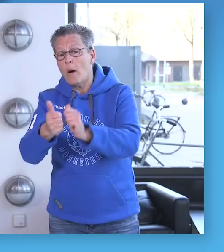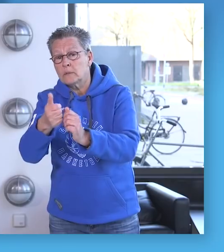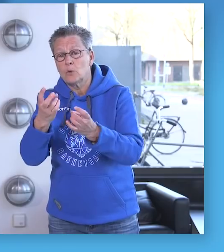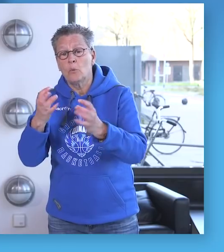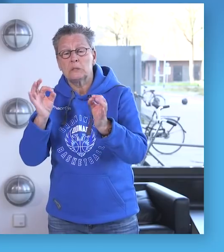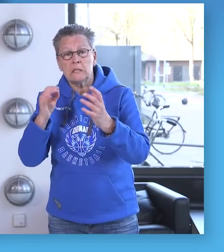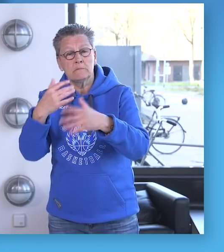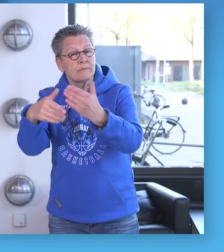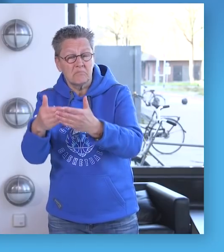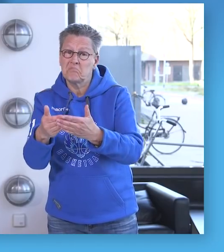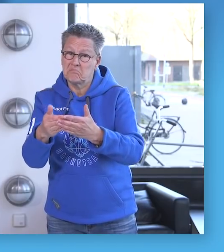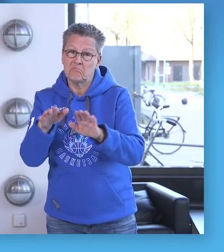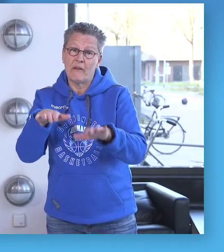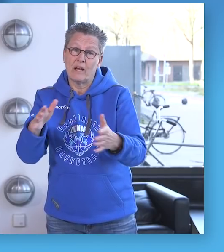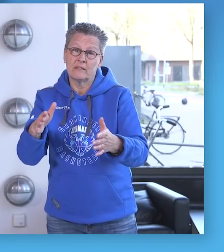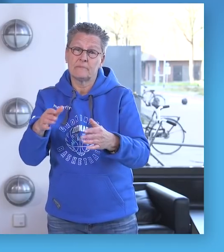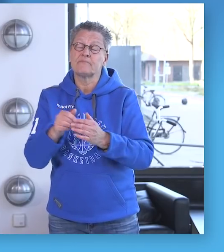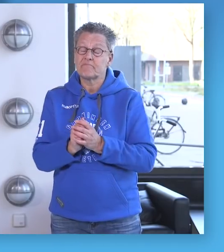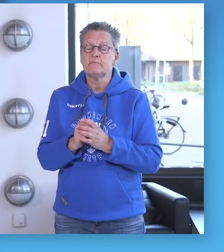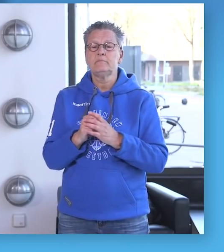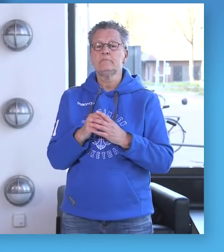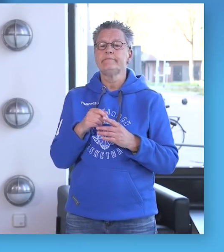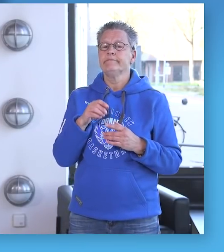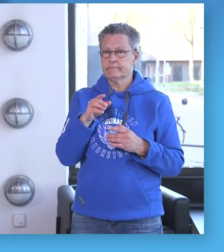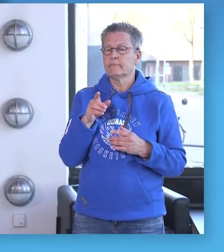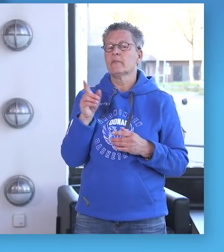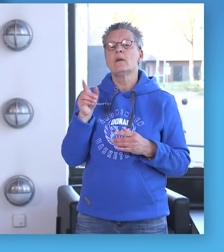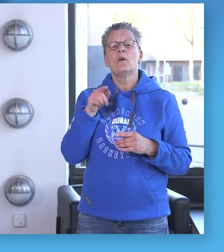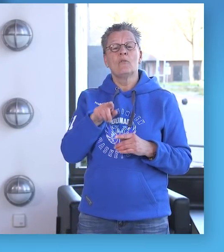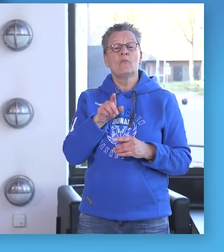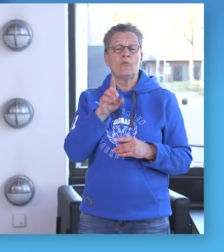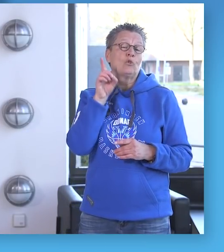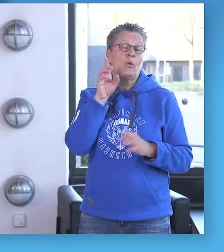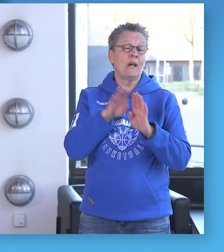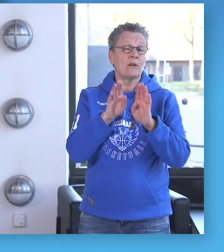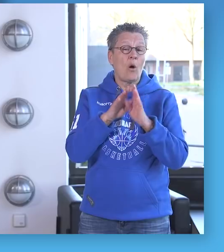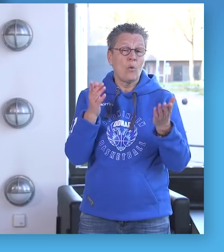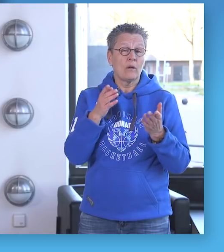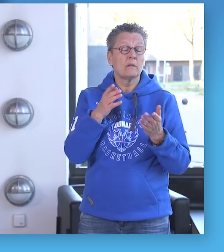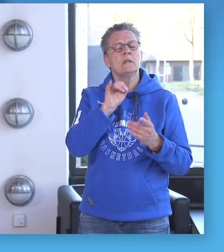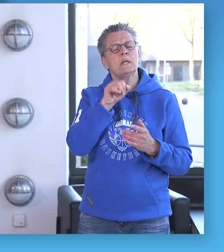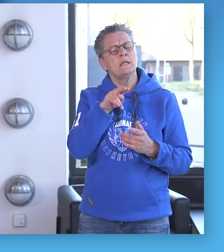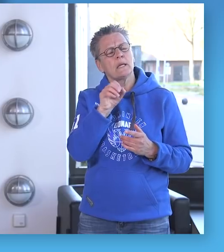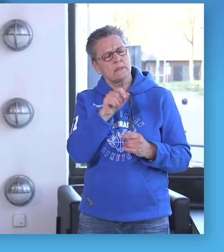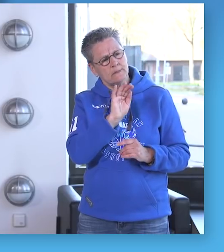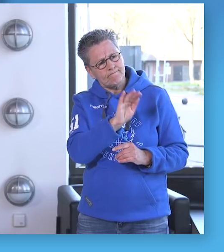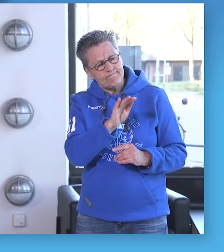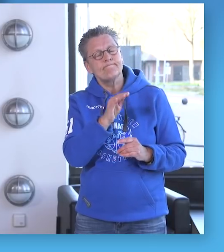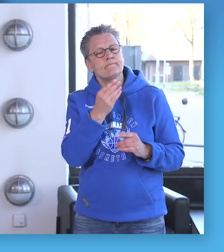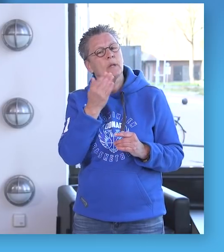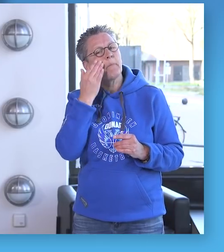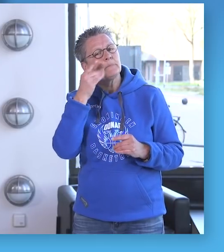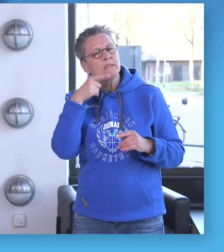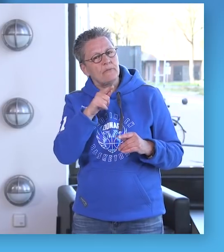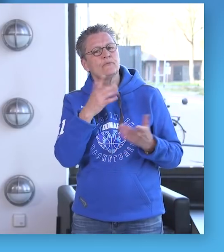werk gaat. Ja, voor Dona geldt dat natuurlijk ook. Oftewel, de perspectieven naar de toekomst, Jannes, als we kijken naar de fans. Wat gebeurt